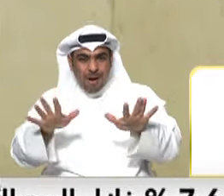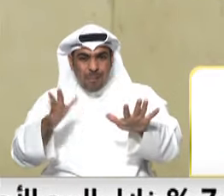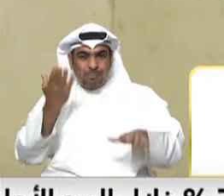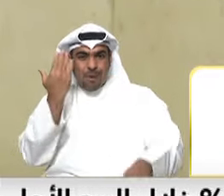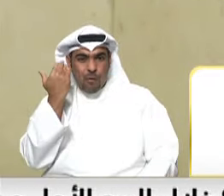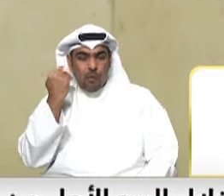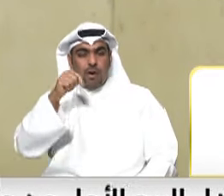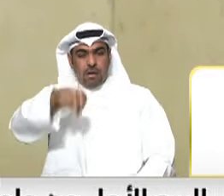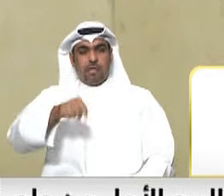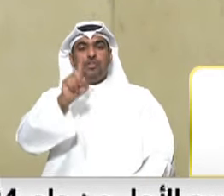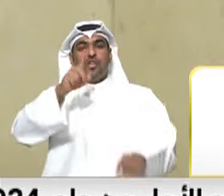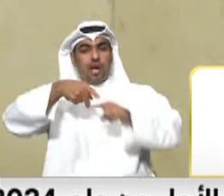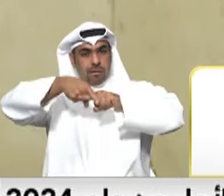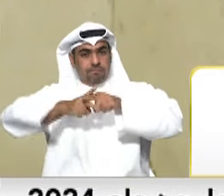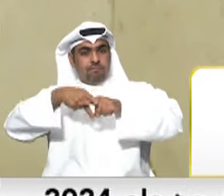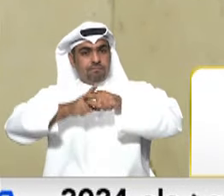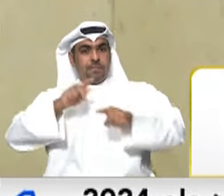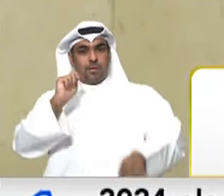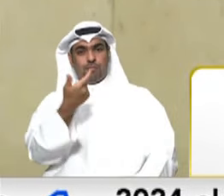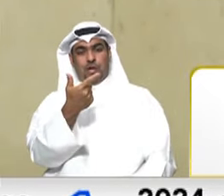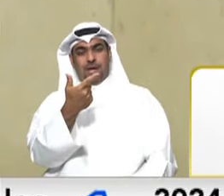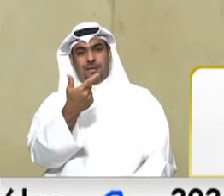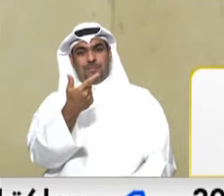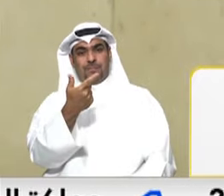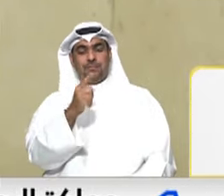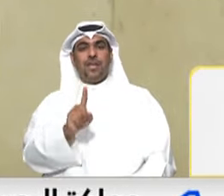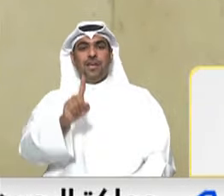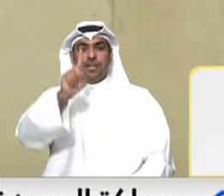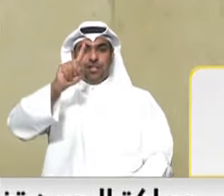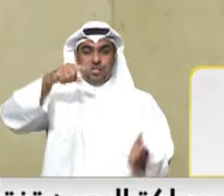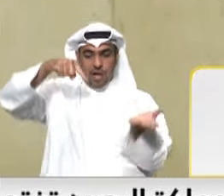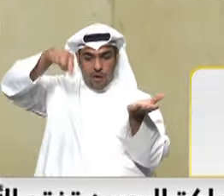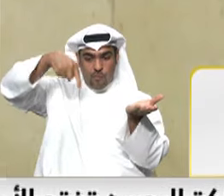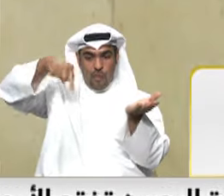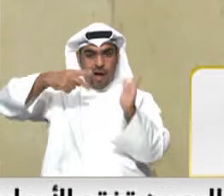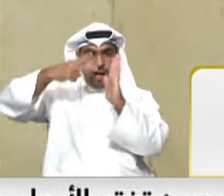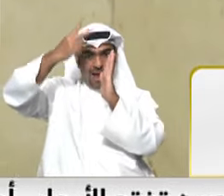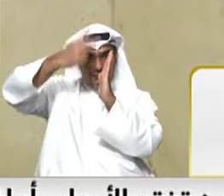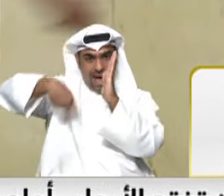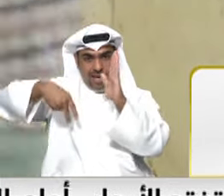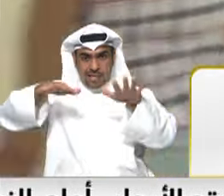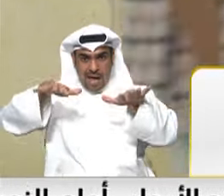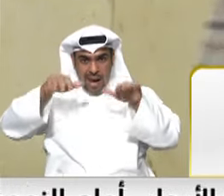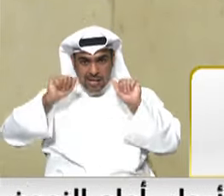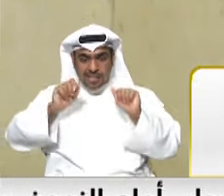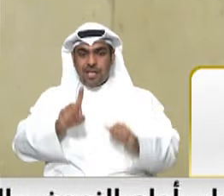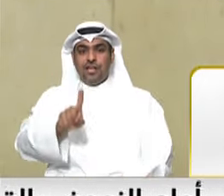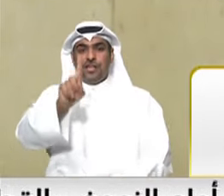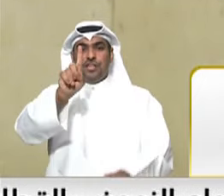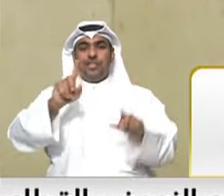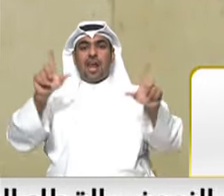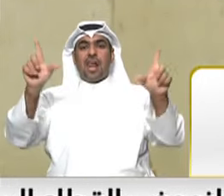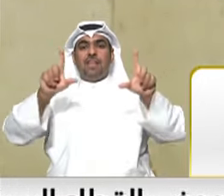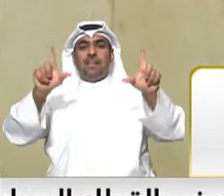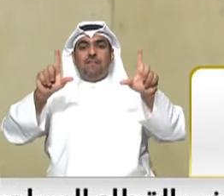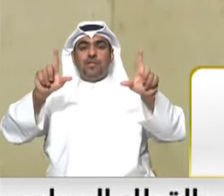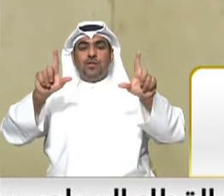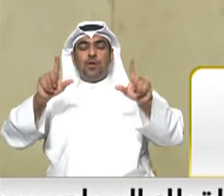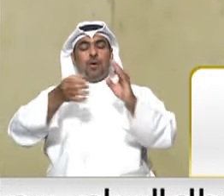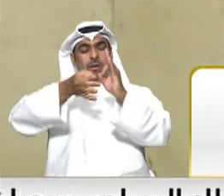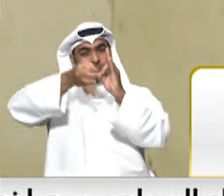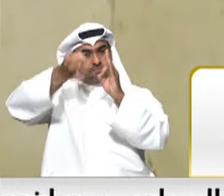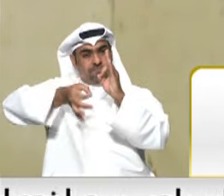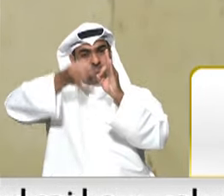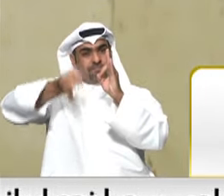راح يعني بعد توقيع هذه العقود إن شاء الله راح يكون لنا لقاءات عديدة نوضح للجمهور آلية تنفيذ هذه المشاريع، وأيضا شلون راح نبدأ